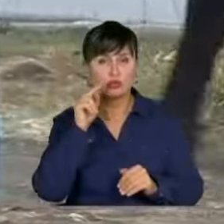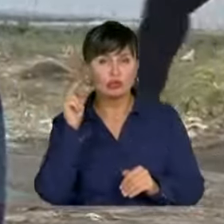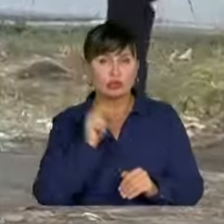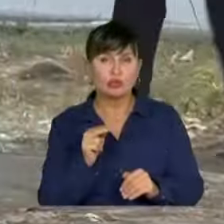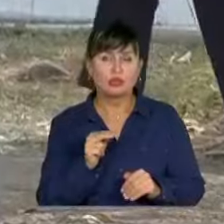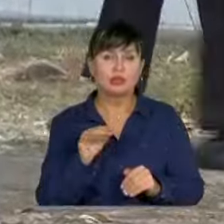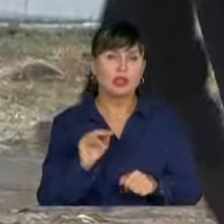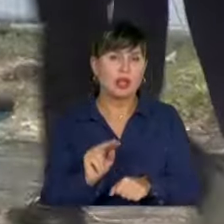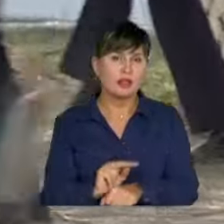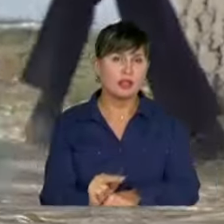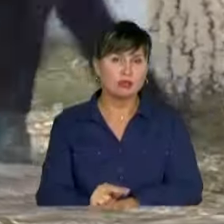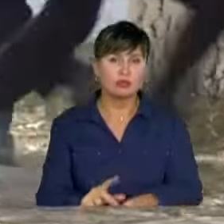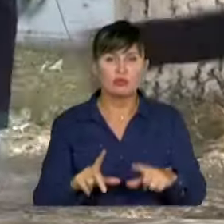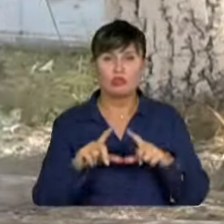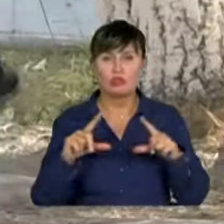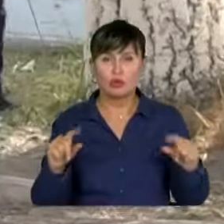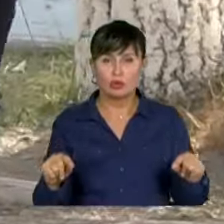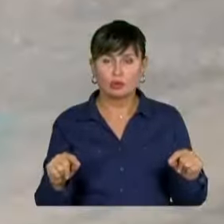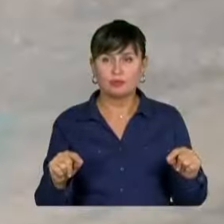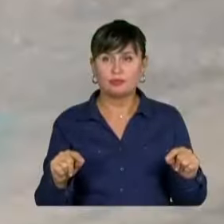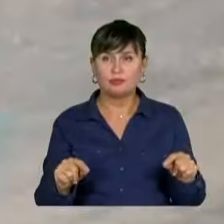наконец-то отремонтированной школе.